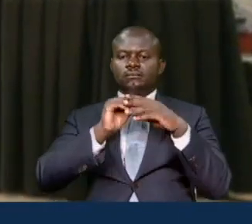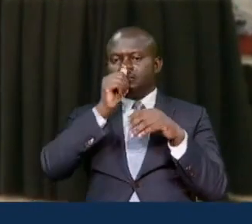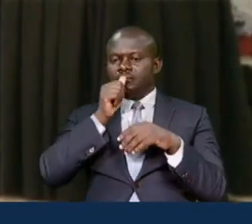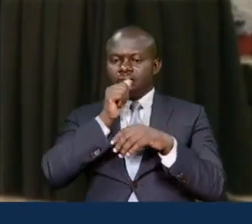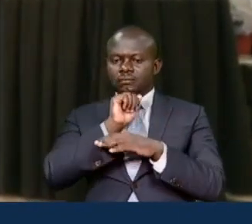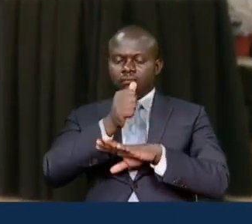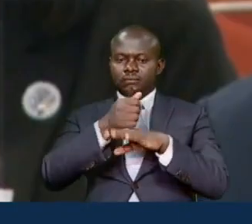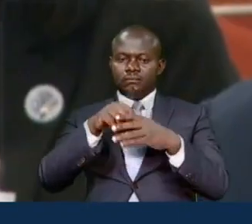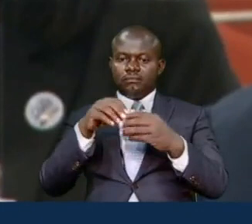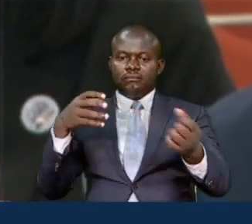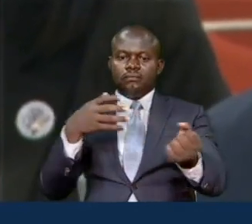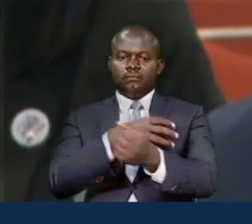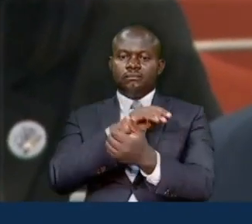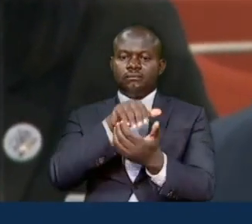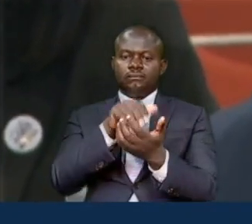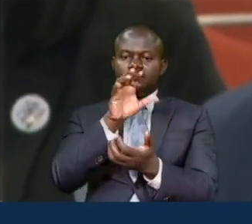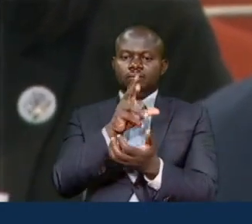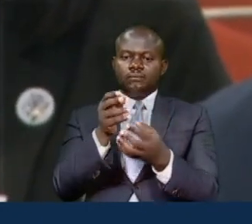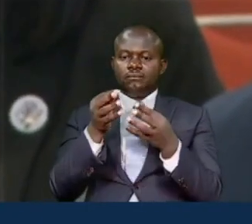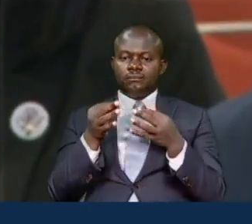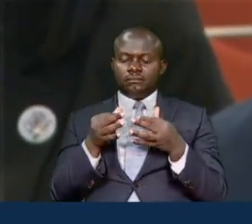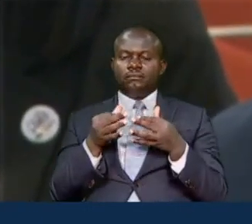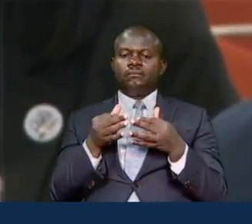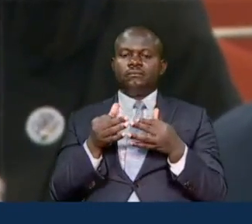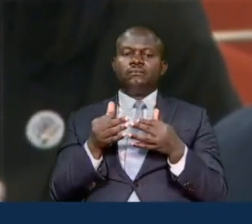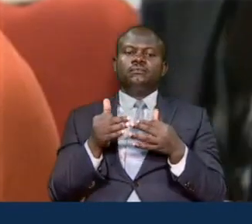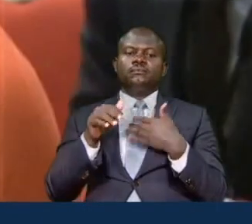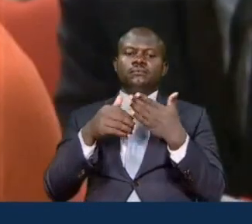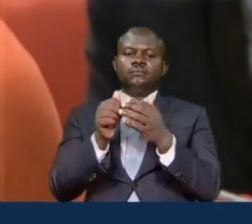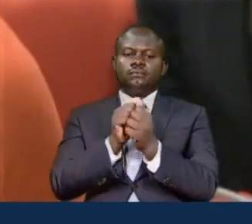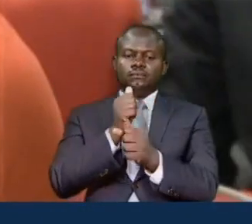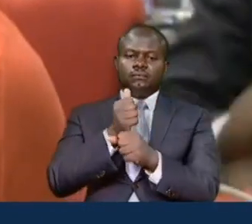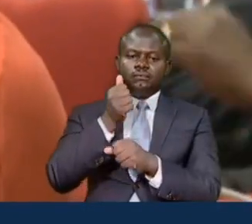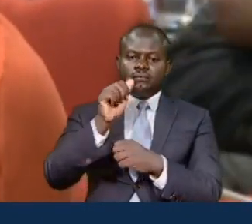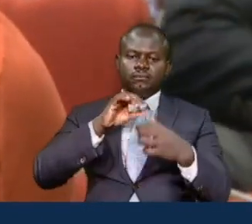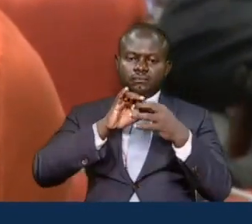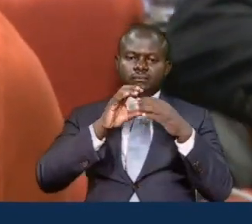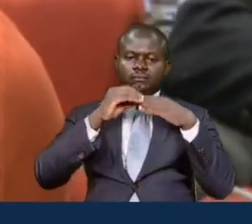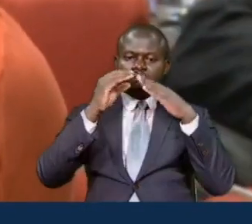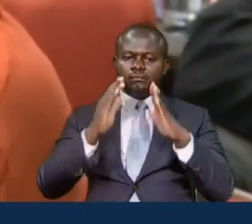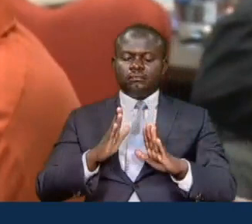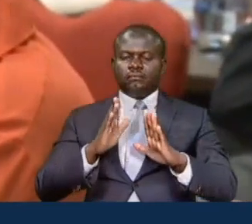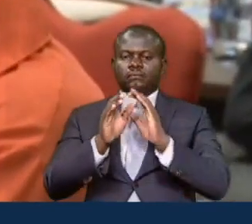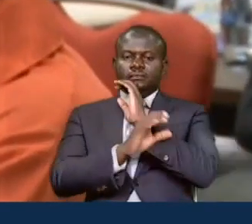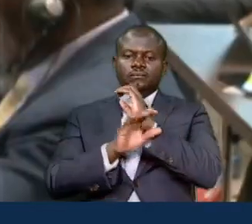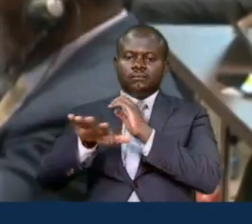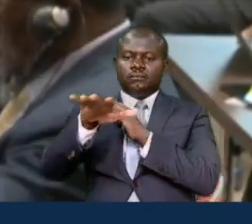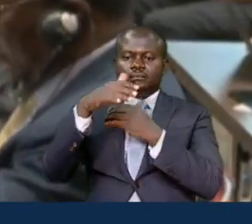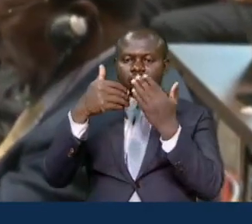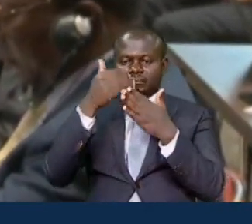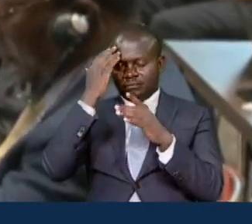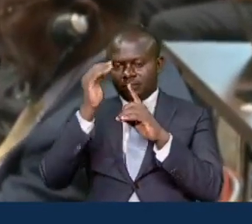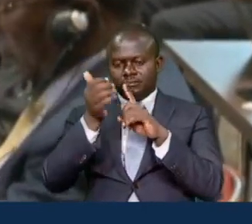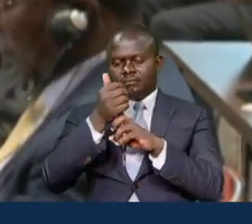imbaraga ni ibigo nyafurika by'imari societe civile Nabagize urwego rw'abikorera bazafatanya n'ubuyobozi buhamye bw'ibihugu bigize uyu mugabane mu kugera kuri